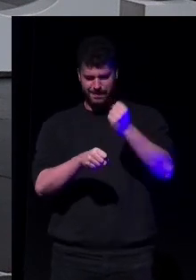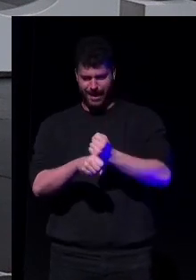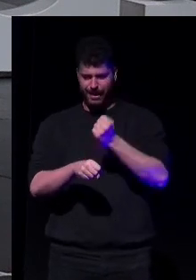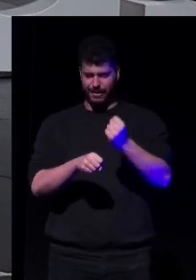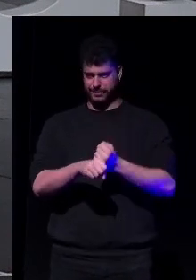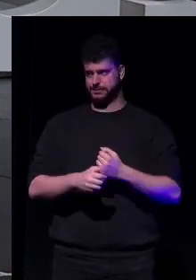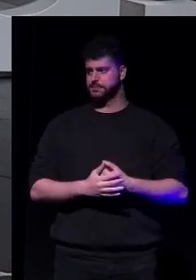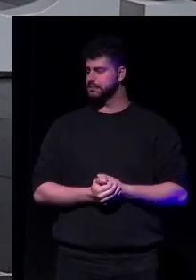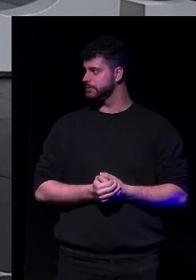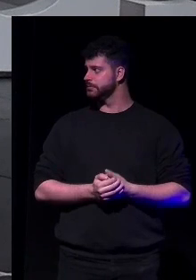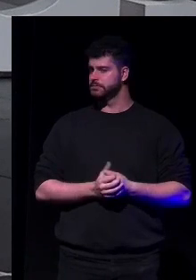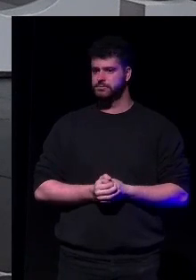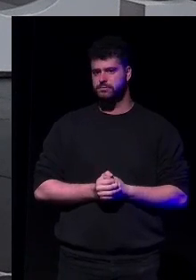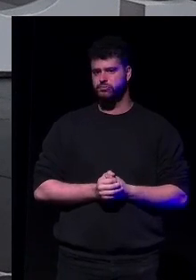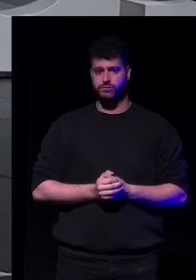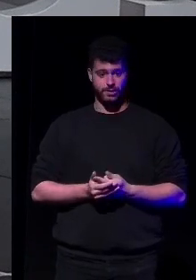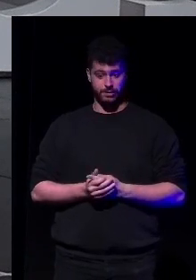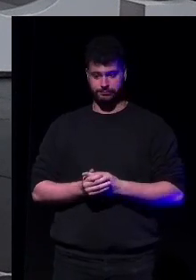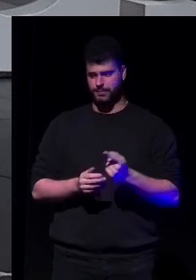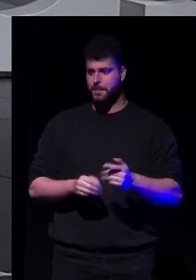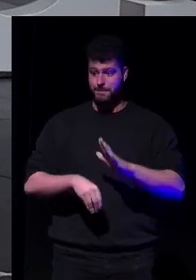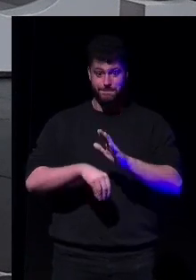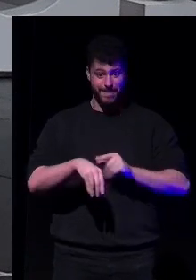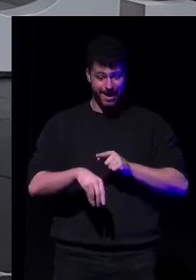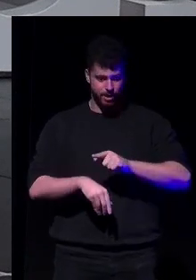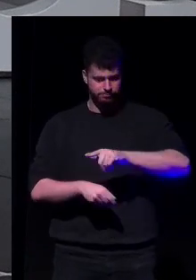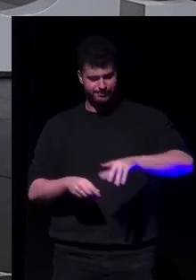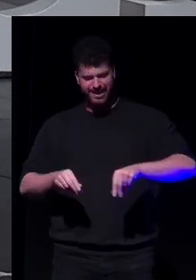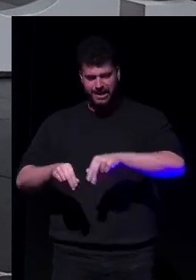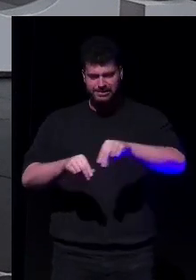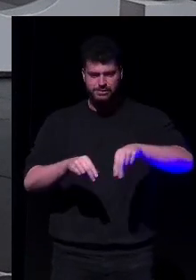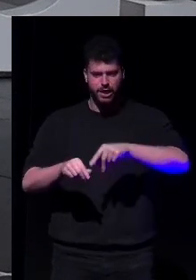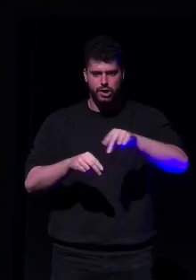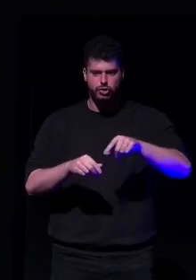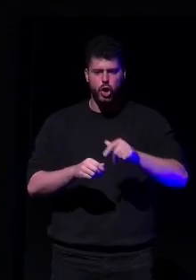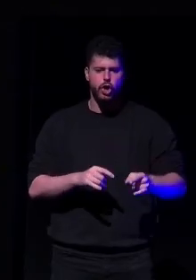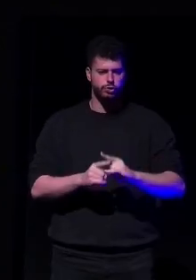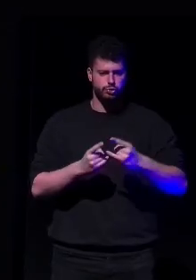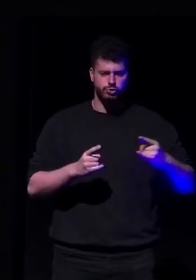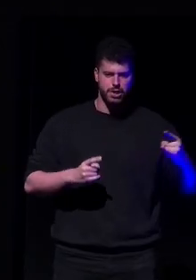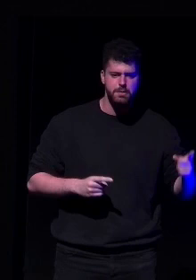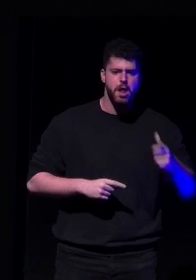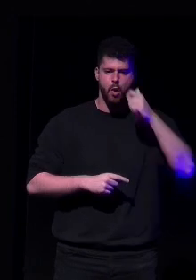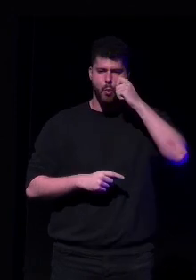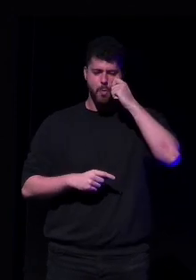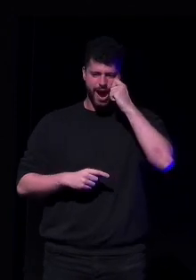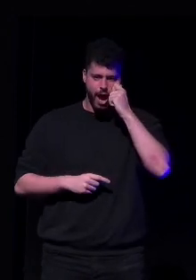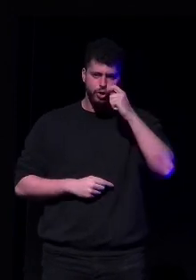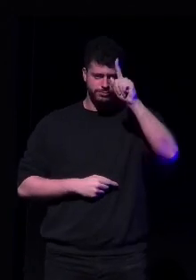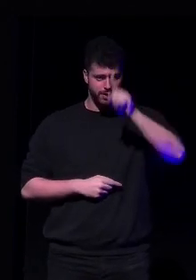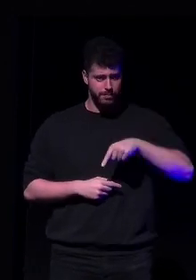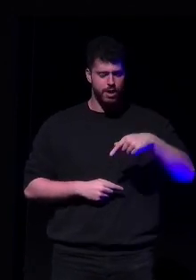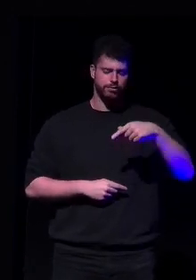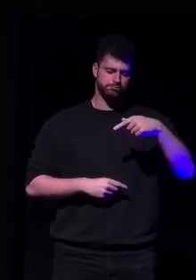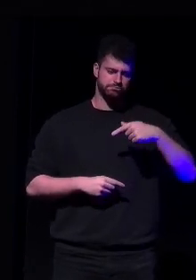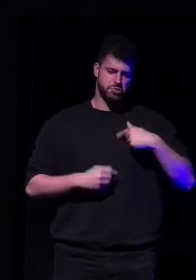que el nostre territori sigui més autèntic, més humà, més sostenible, doncs amb ells els vull dedicar